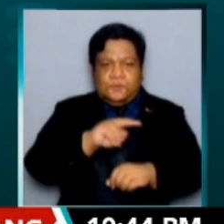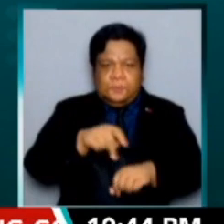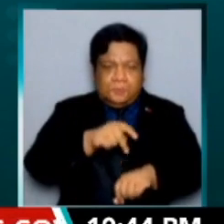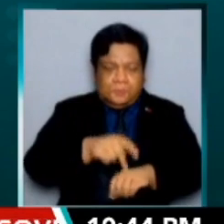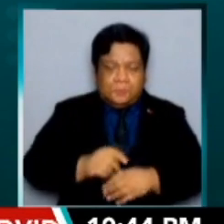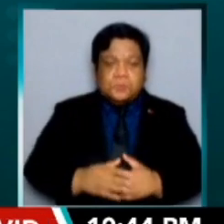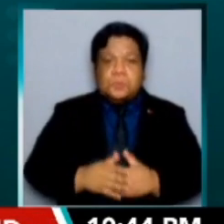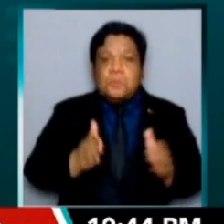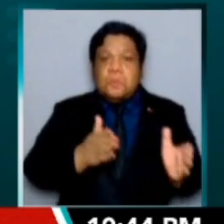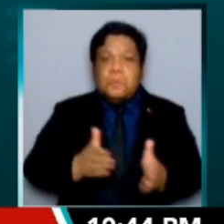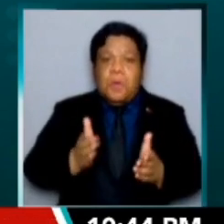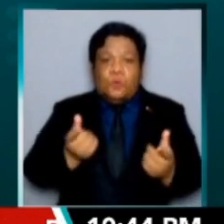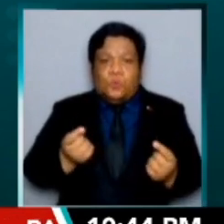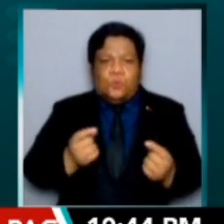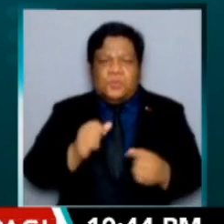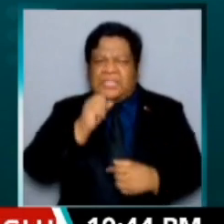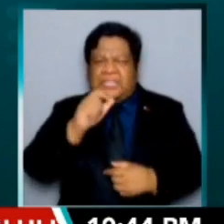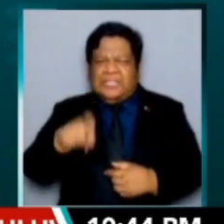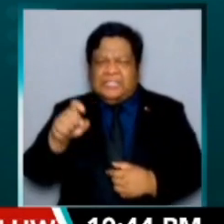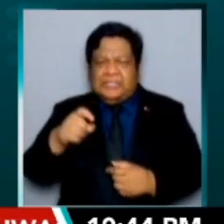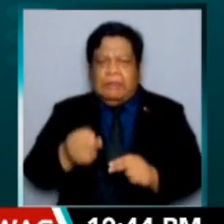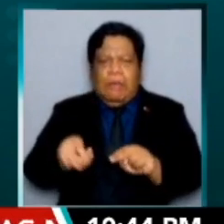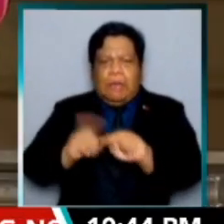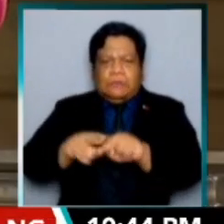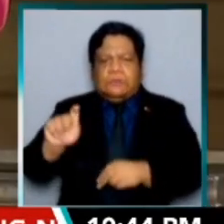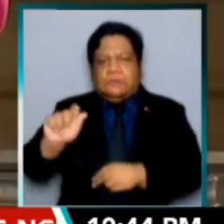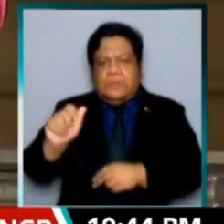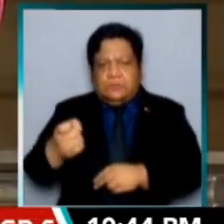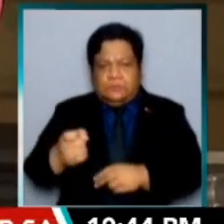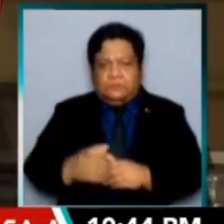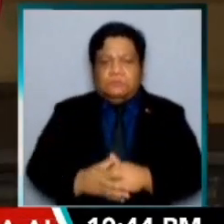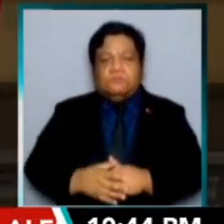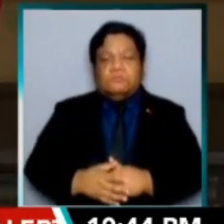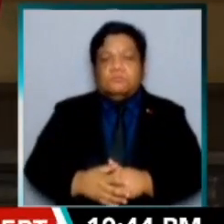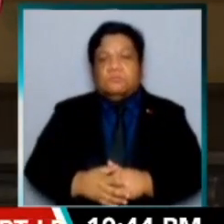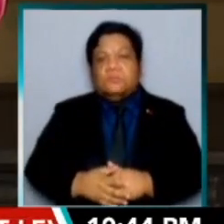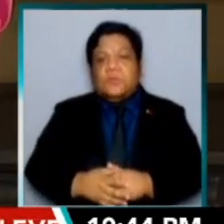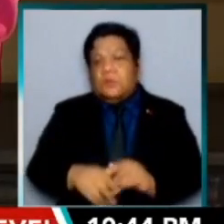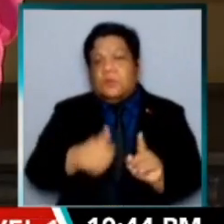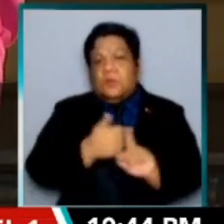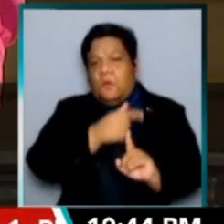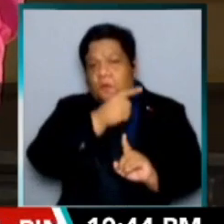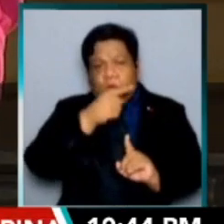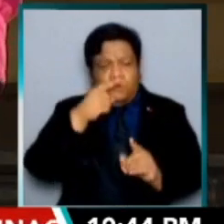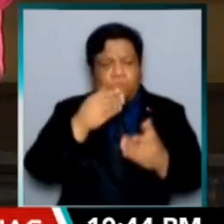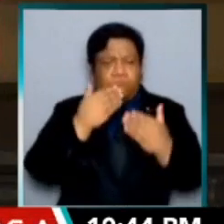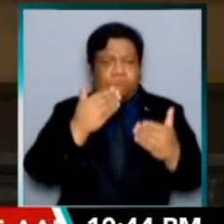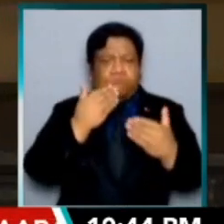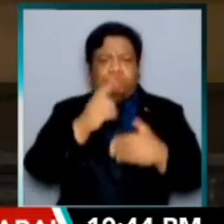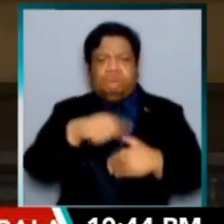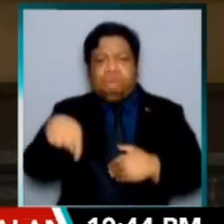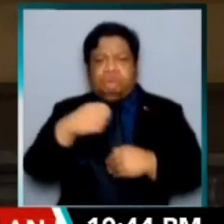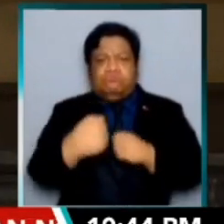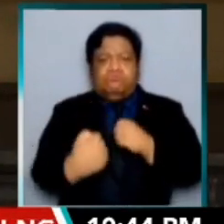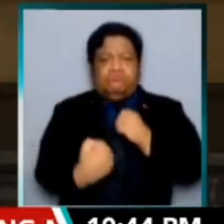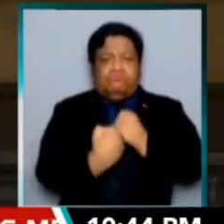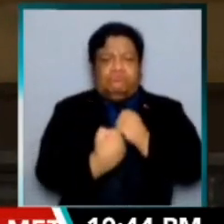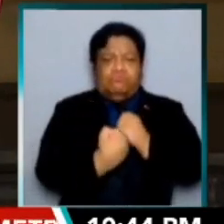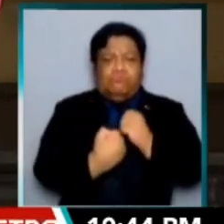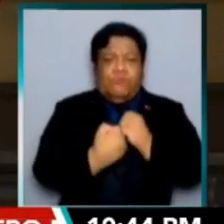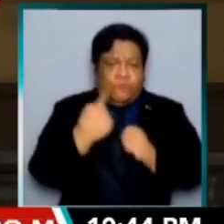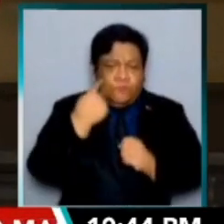hindi magdaragdag ng buwis. Nagpasalamat naman si Robredo sa pagpapahayag ng suporta sa kanyang kandidatura